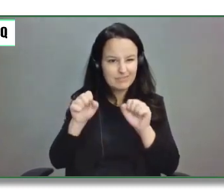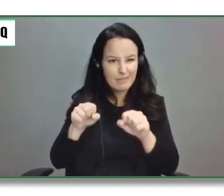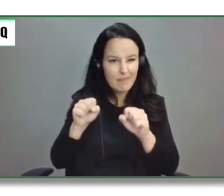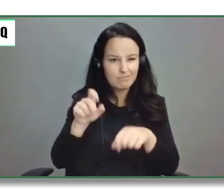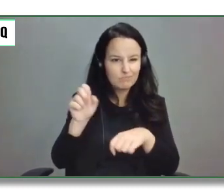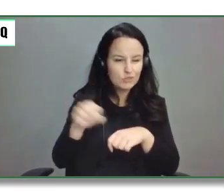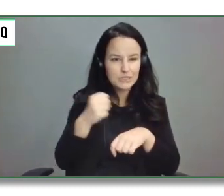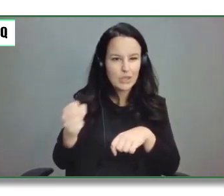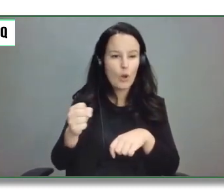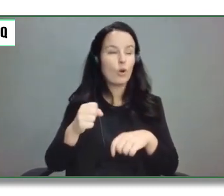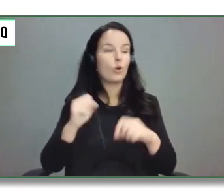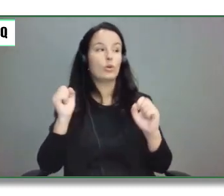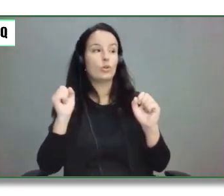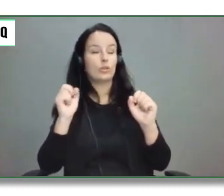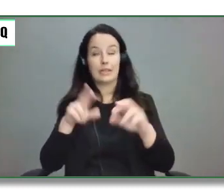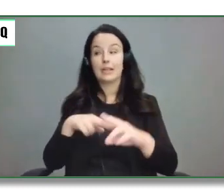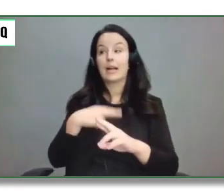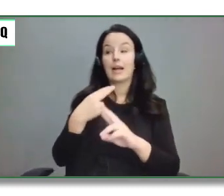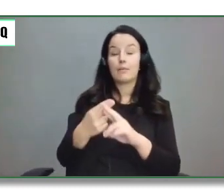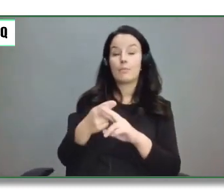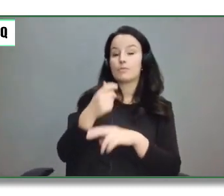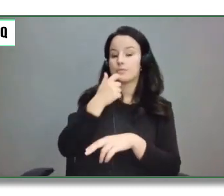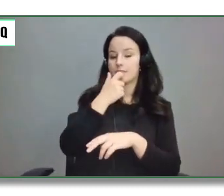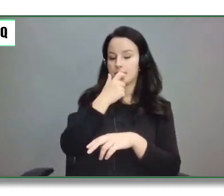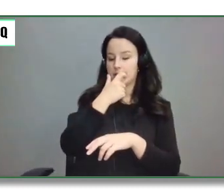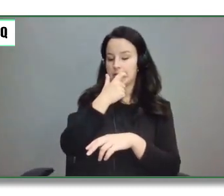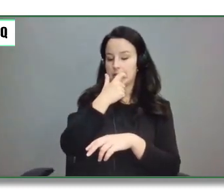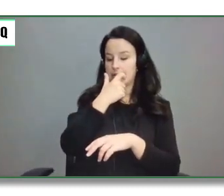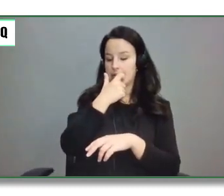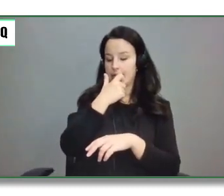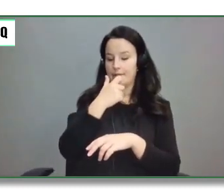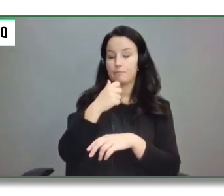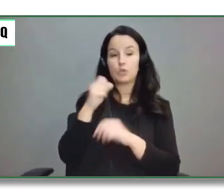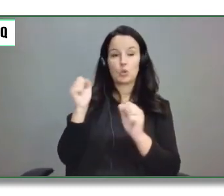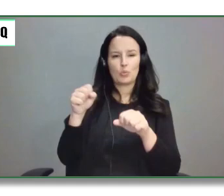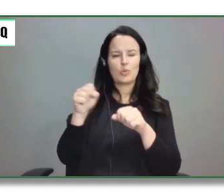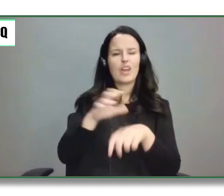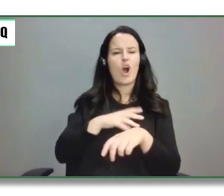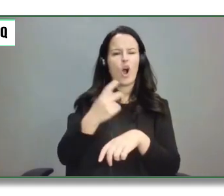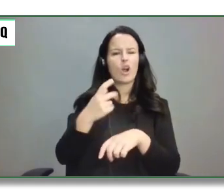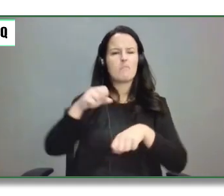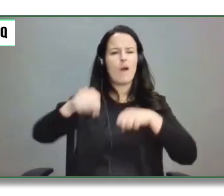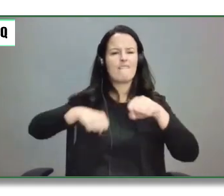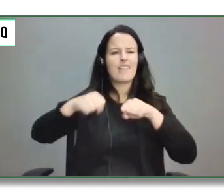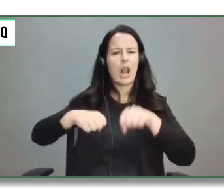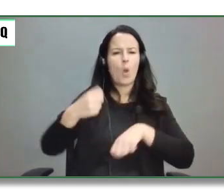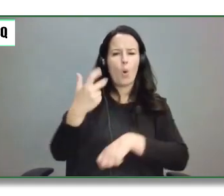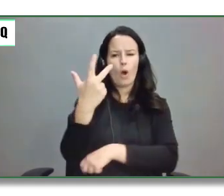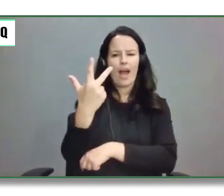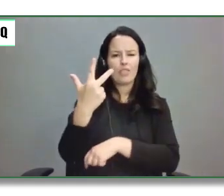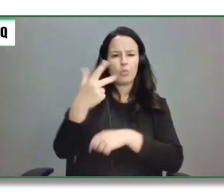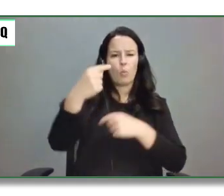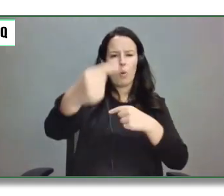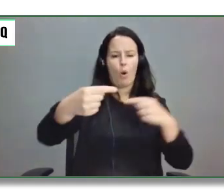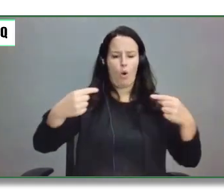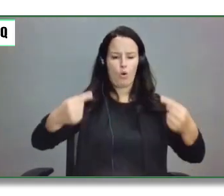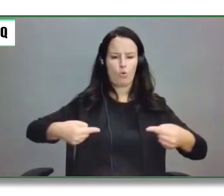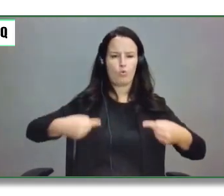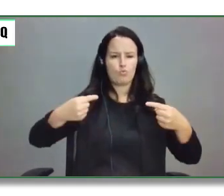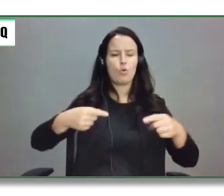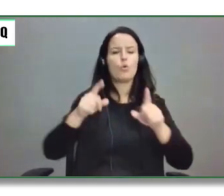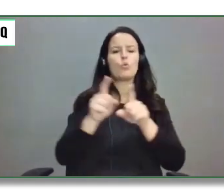ce vélo à 3 roues Et il y a aussi un